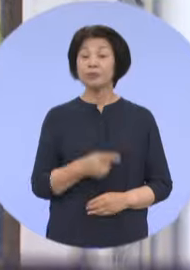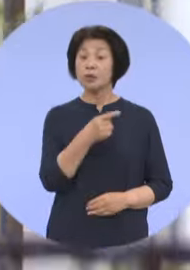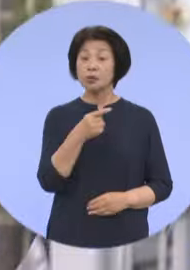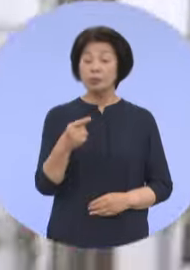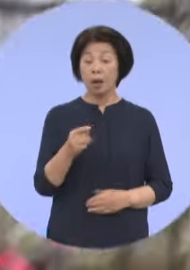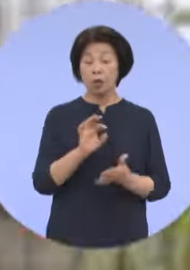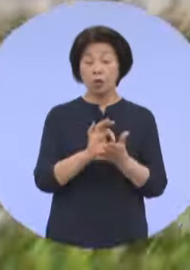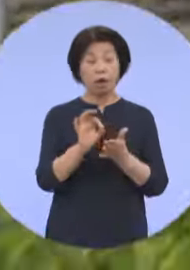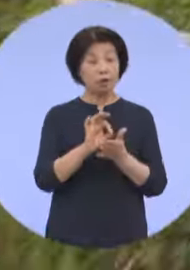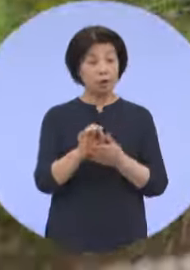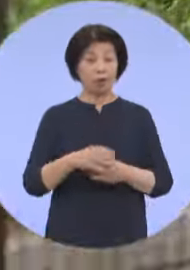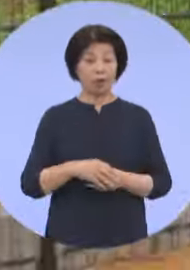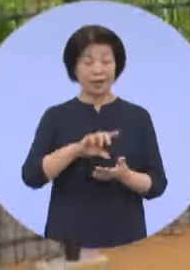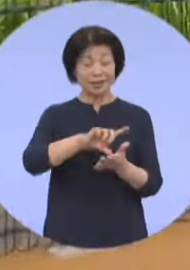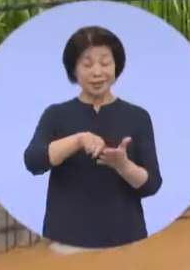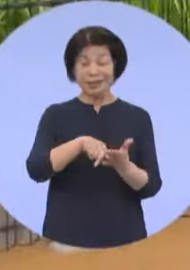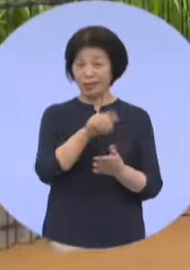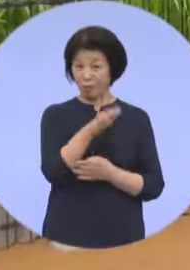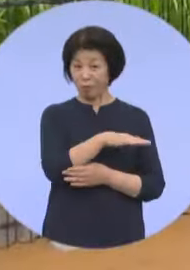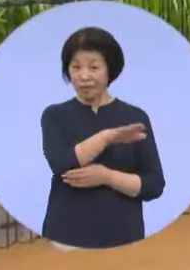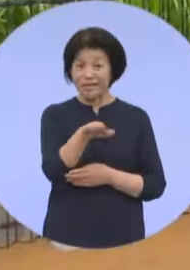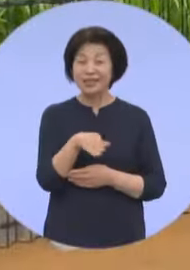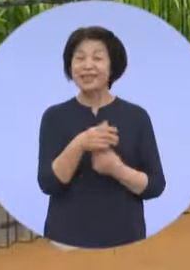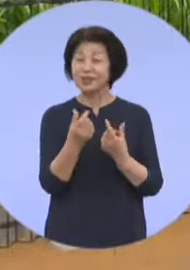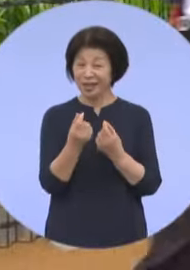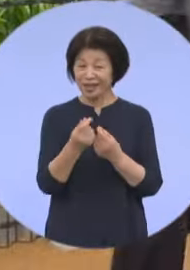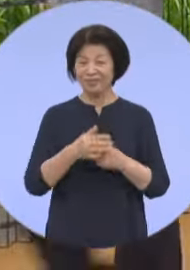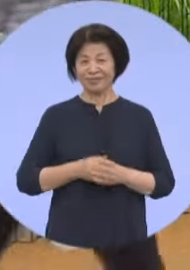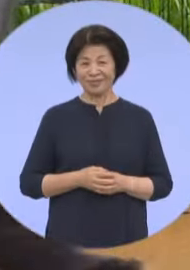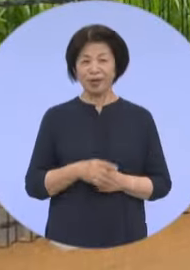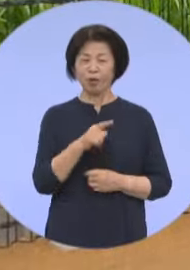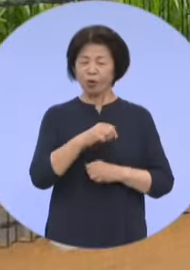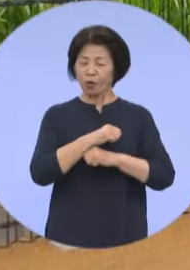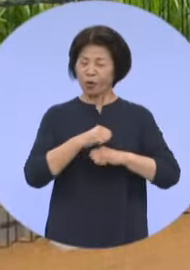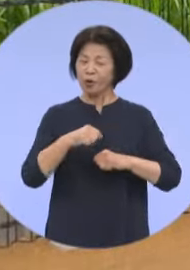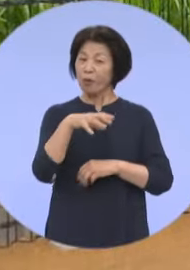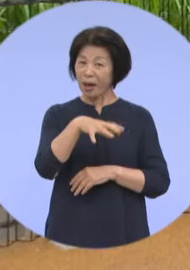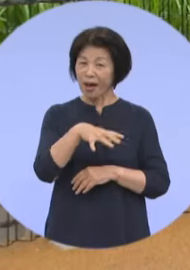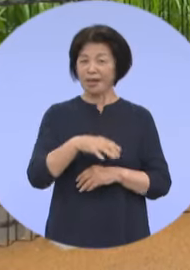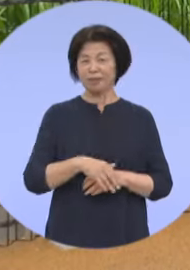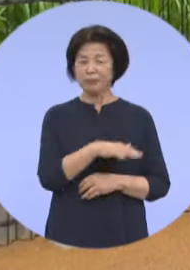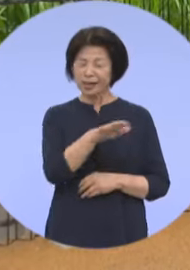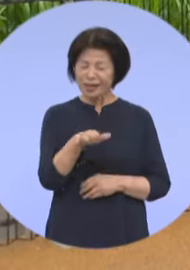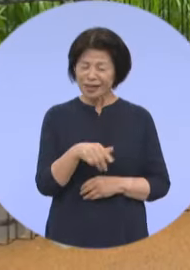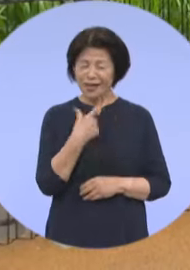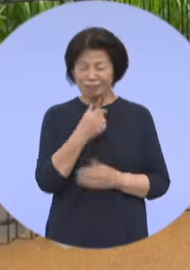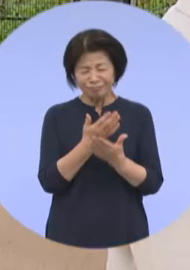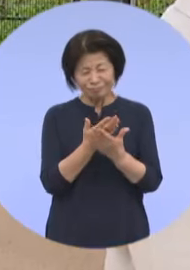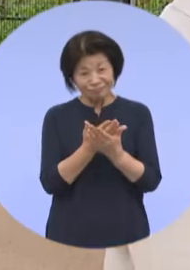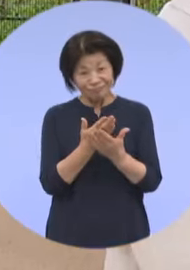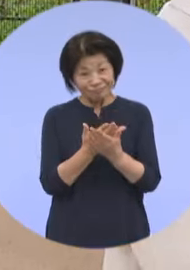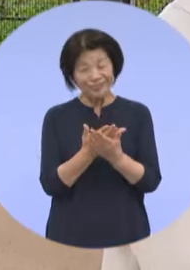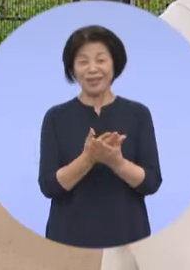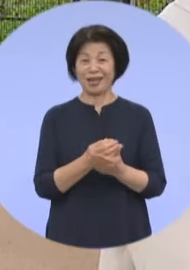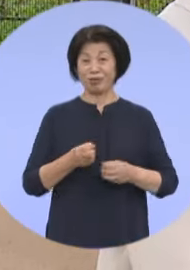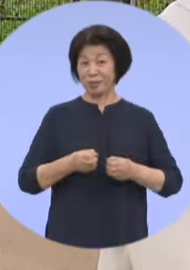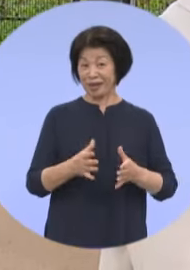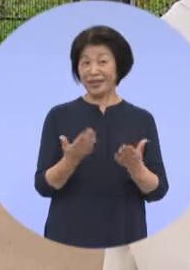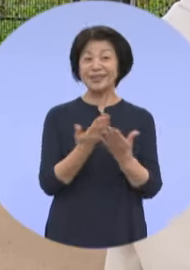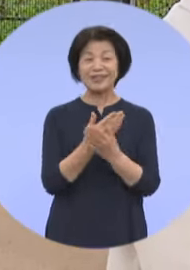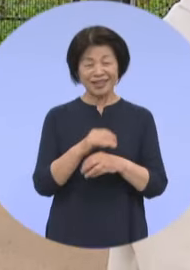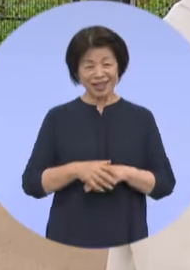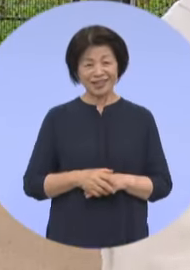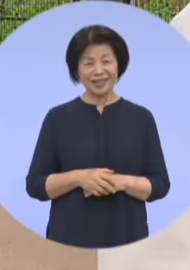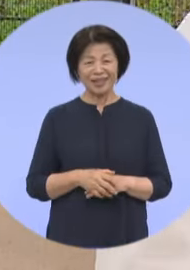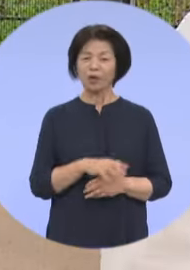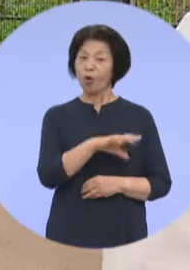場所を利用するのは地域の方だと思います。この広場は地域の方の悲願から生まれたんですよね。そういった地